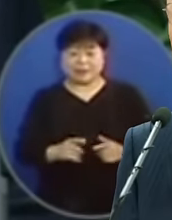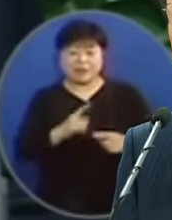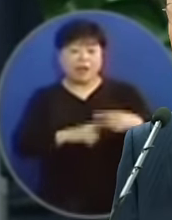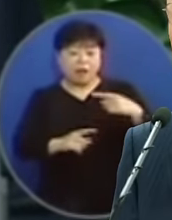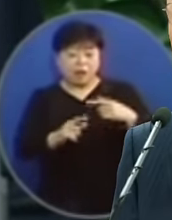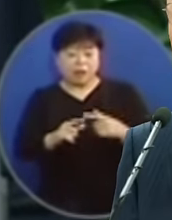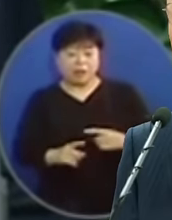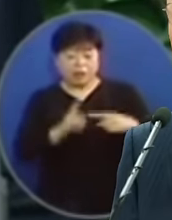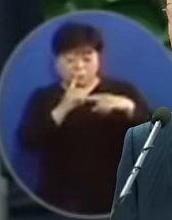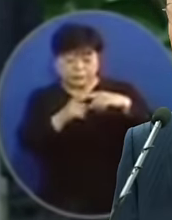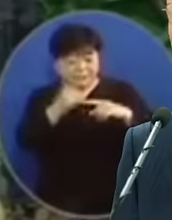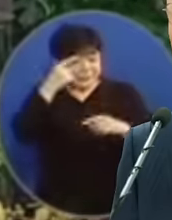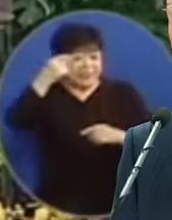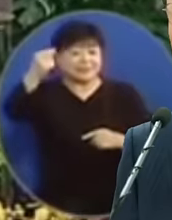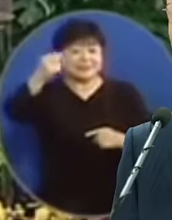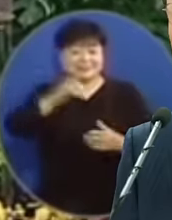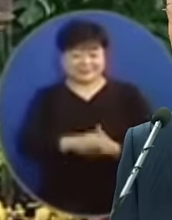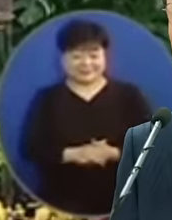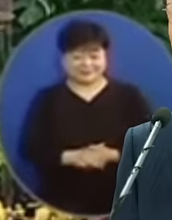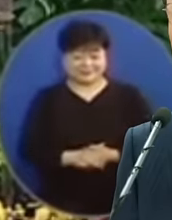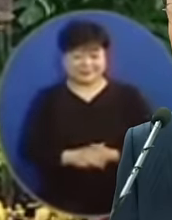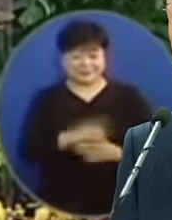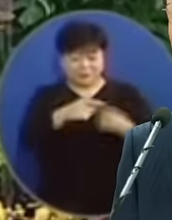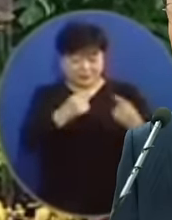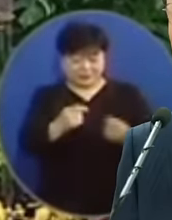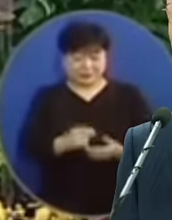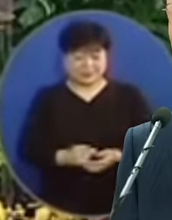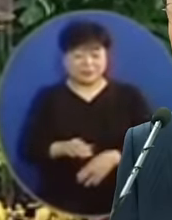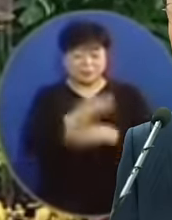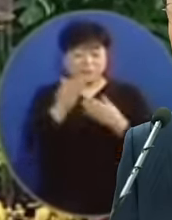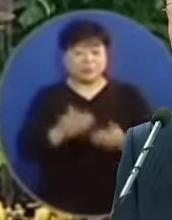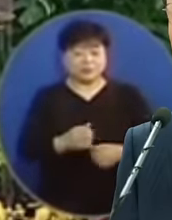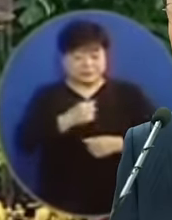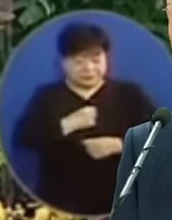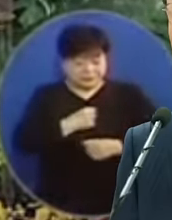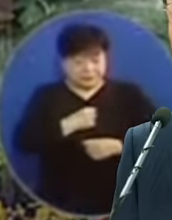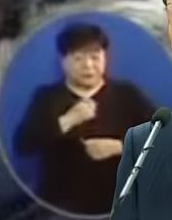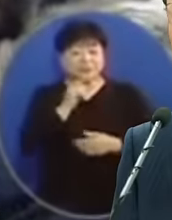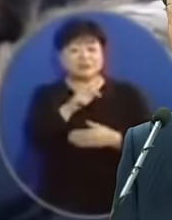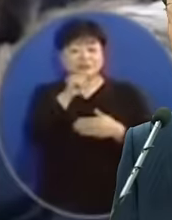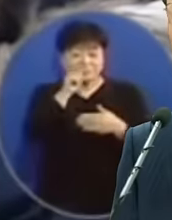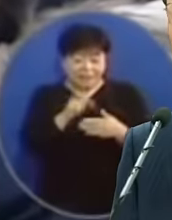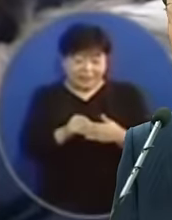생각을 해야 되는 것입니다. 잠언서 4장 23절에 한번 따라 말씀하세요. 모든 지킬 만한 것 중에